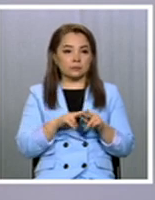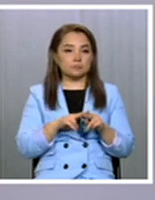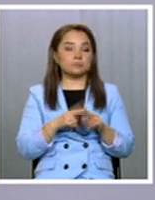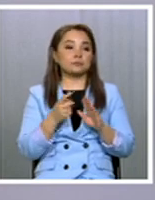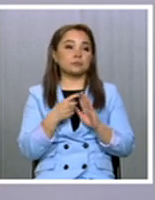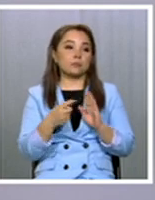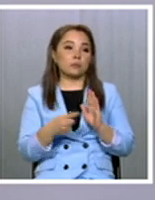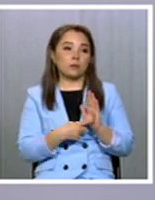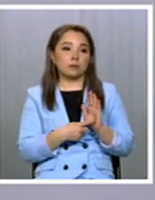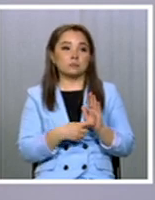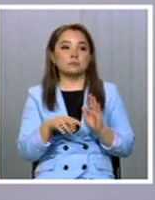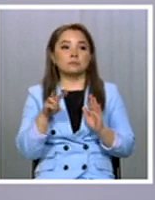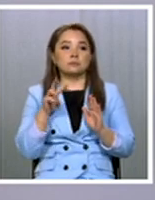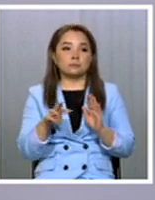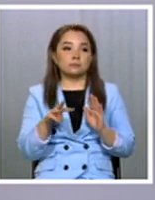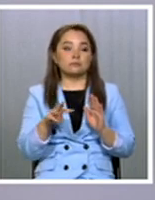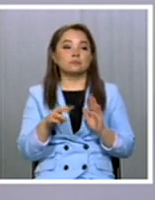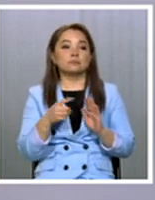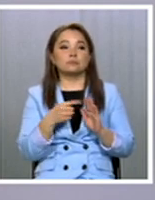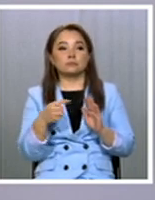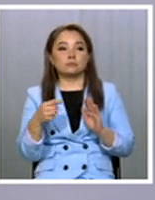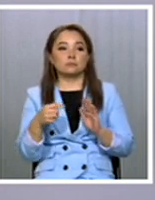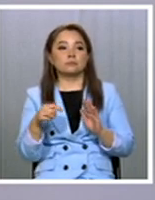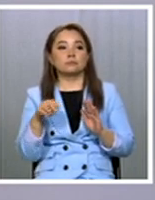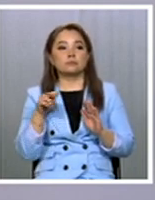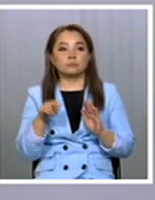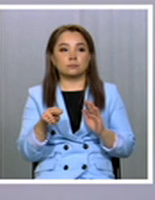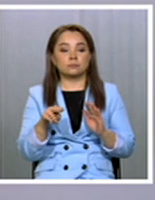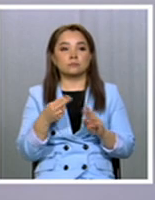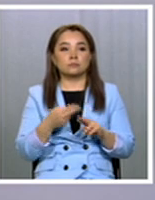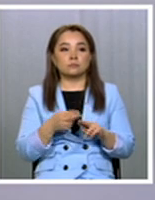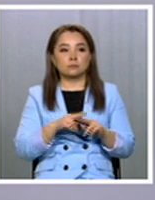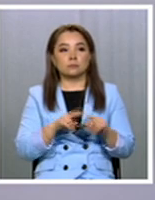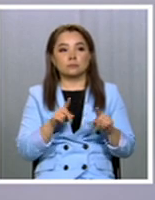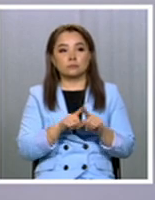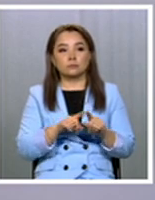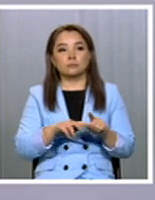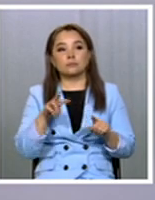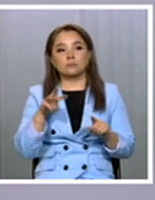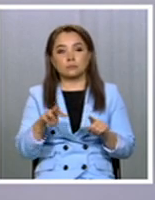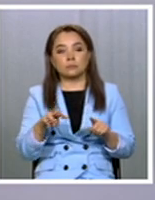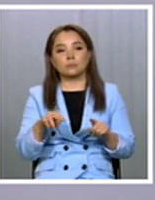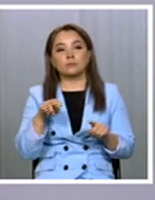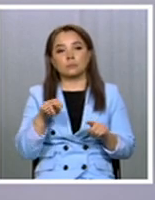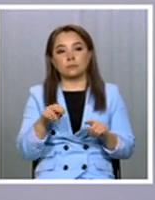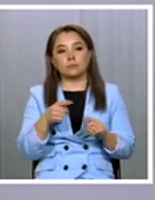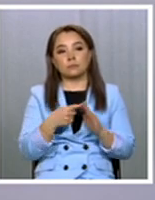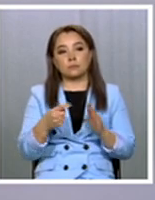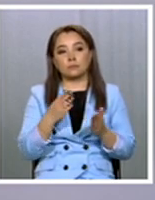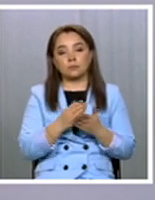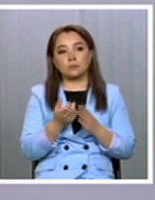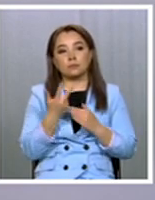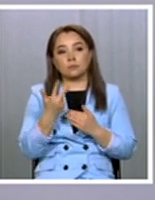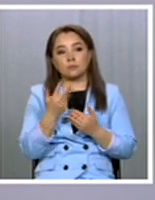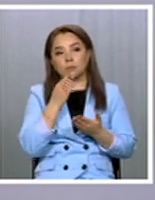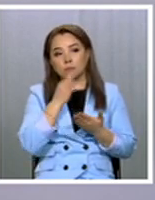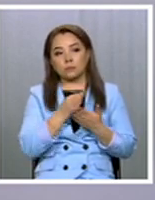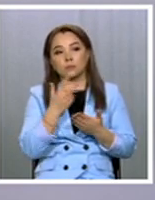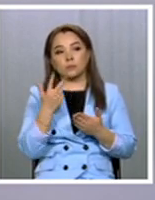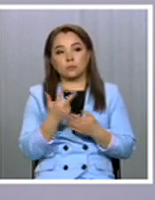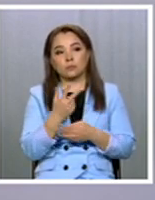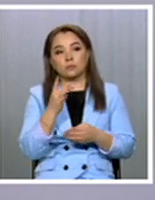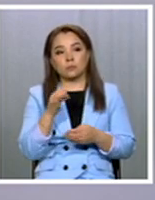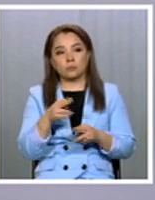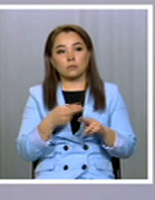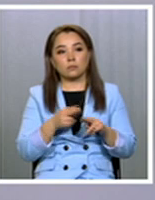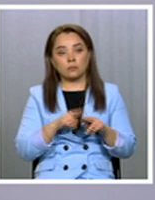бөліндіні M-P рет. Яғни M-нан P-ны азайтамыз 3 болады. Сонда 3 рет